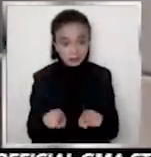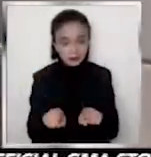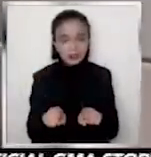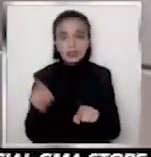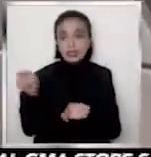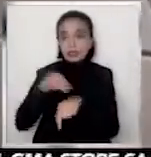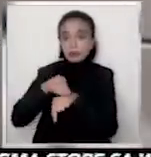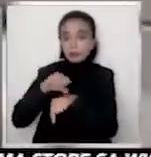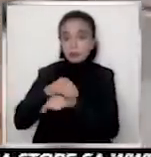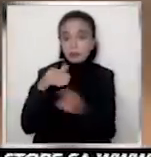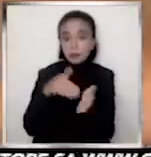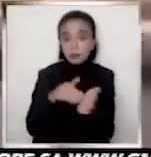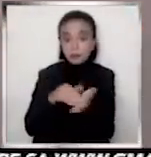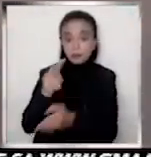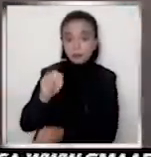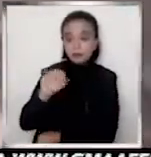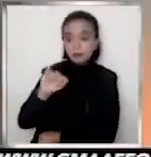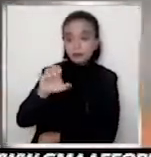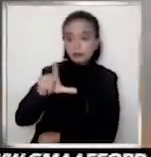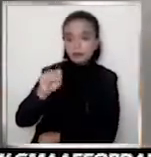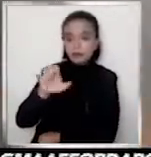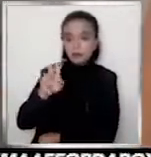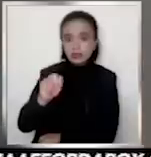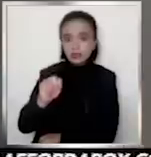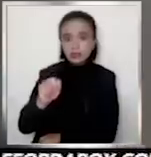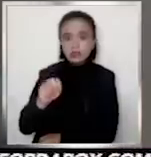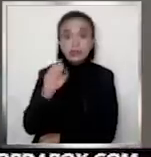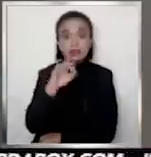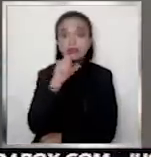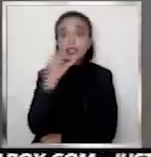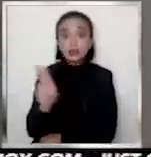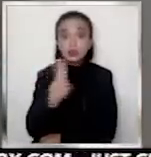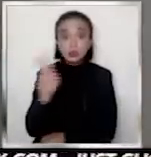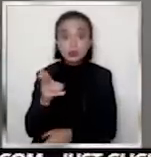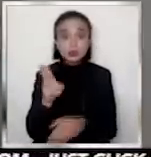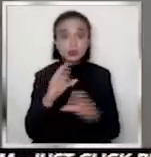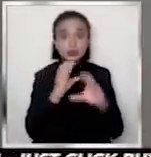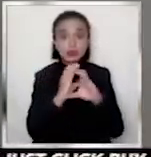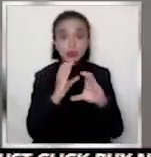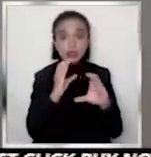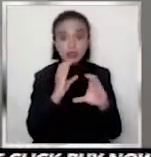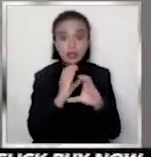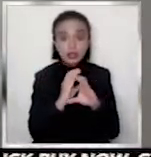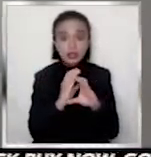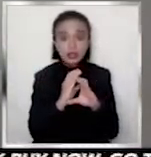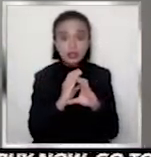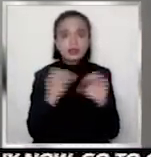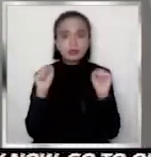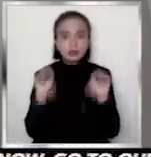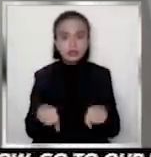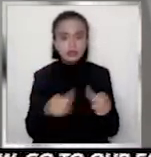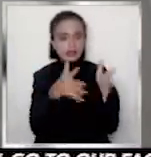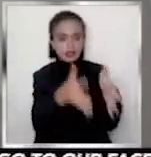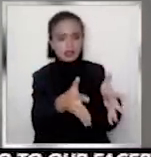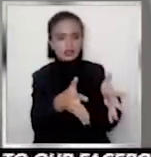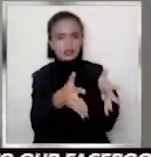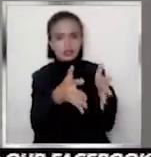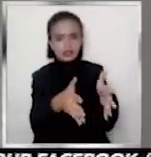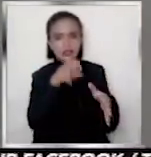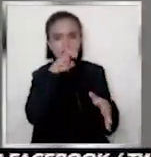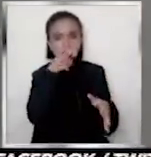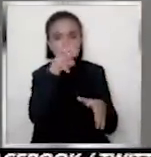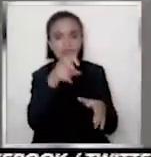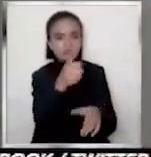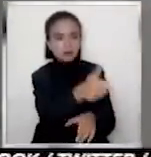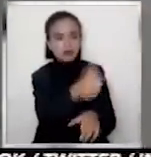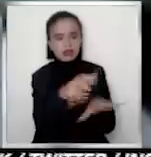Nielsen. Kung hindi naman gagamitin ang sasakyan, pwedeng pabayaan lang yon at kusang aalis din